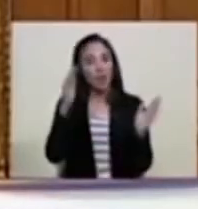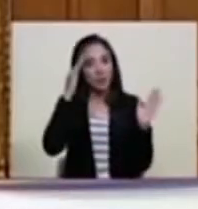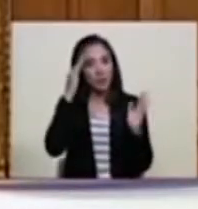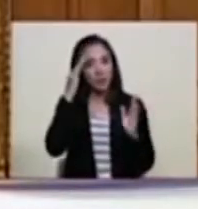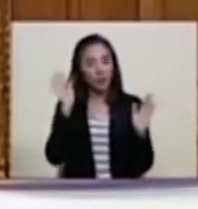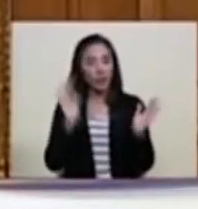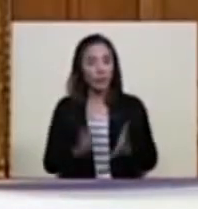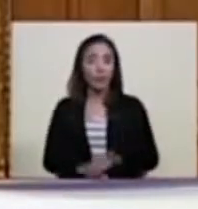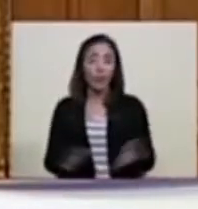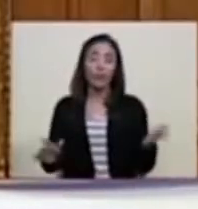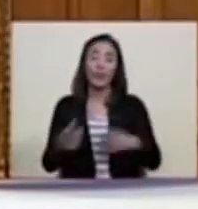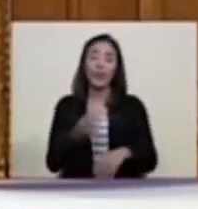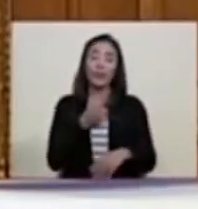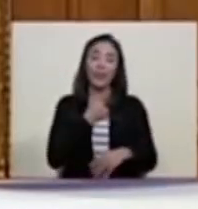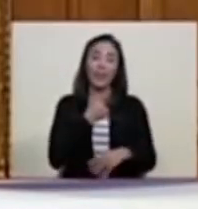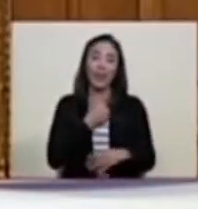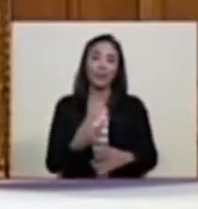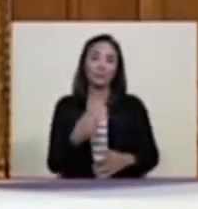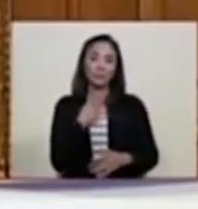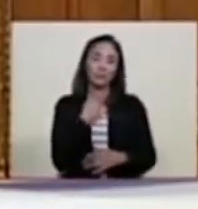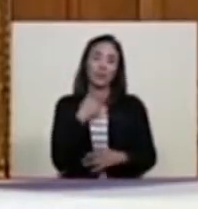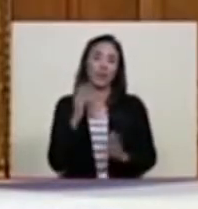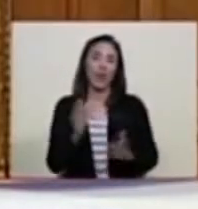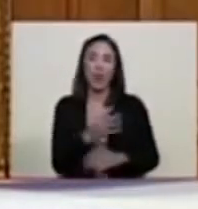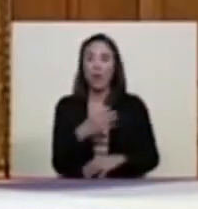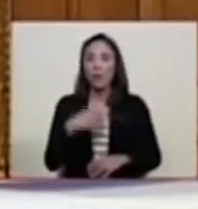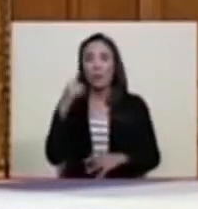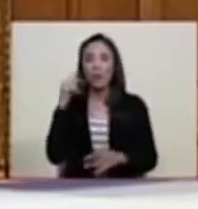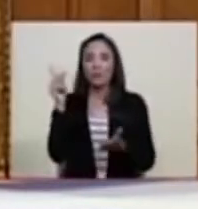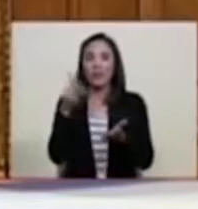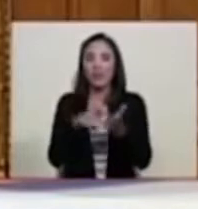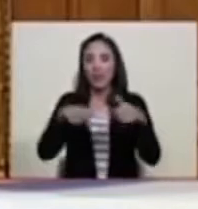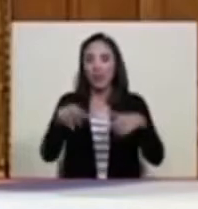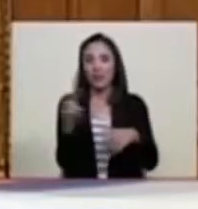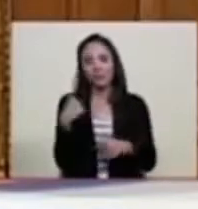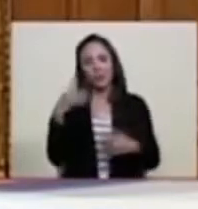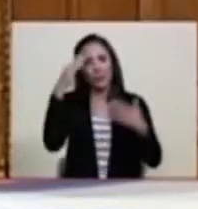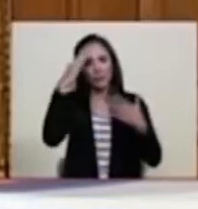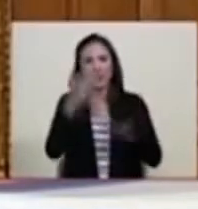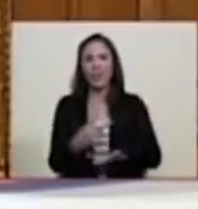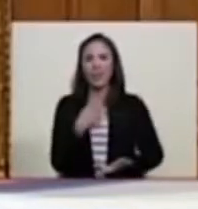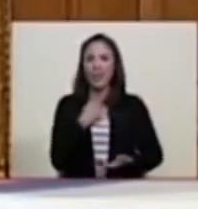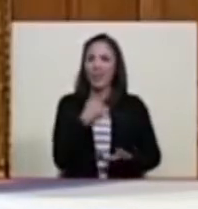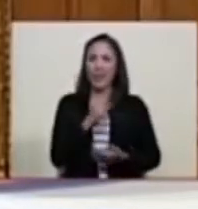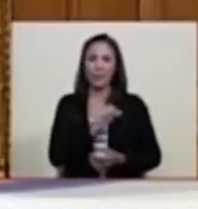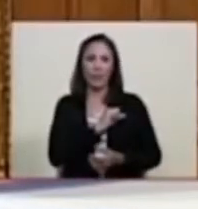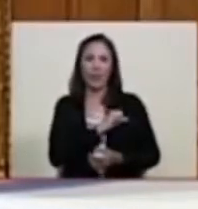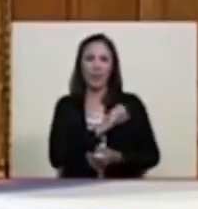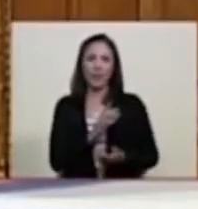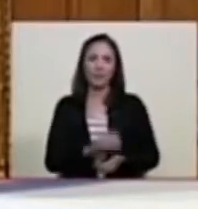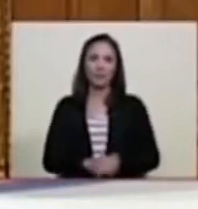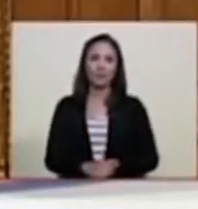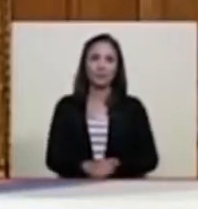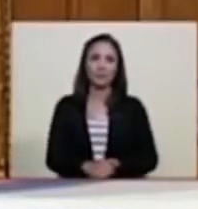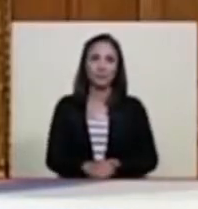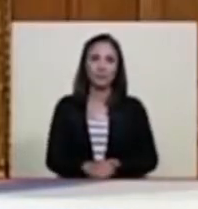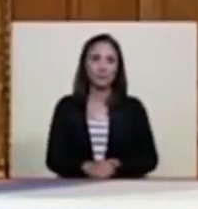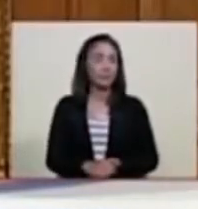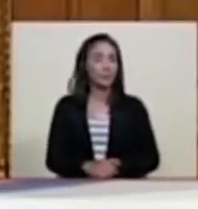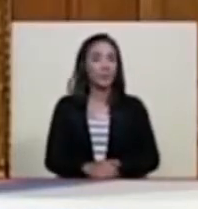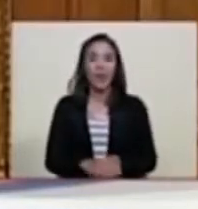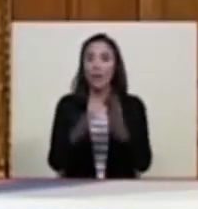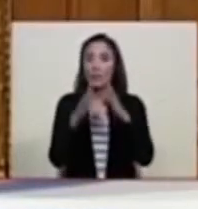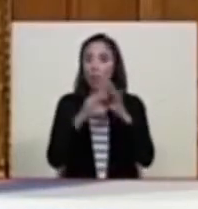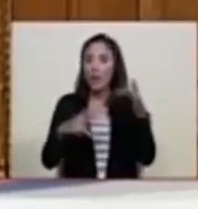conseillers. Une fois de plus, les sanctions empêchent de cibler le secteur pétrolier du Venezuela. Il y a eu des spéculations sur la question